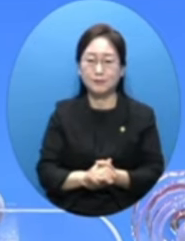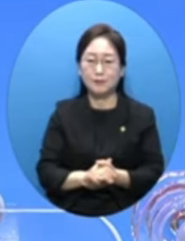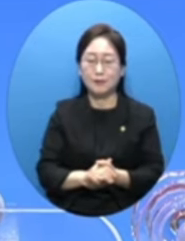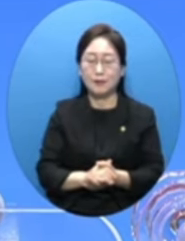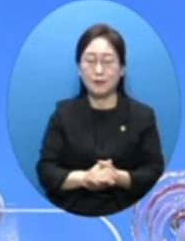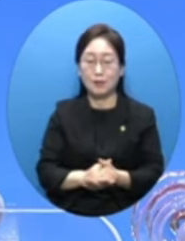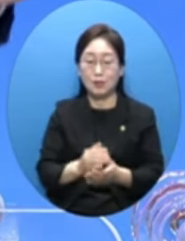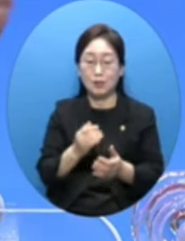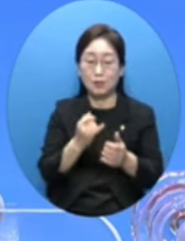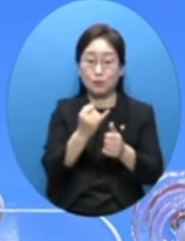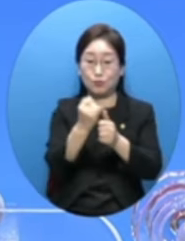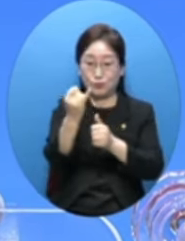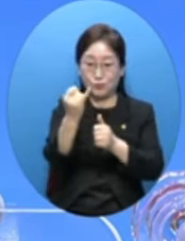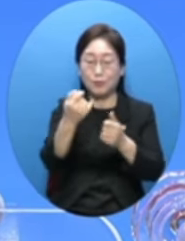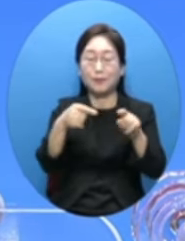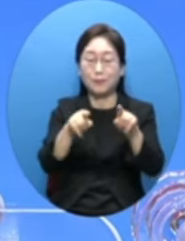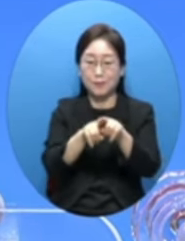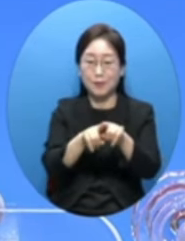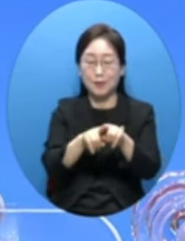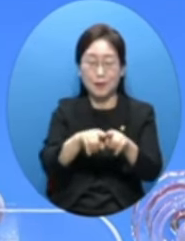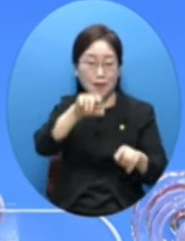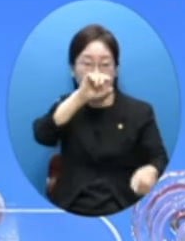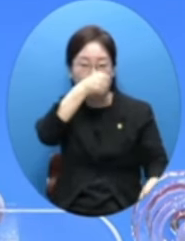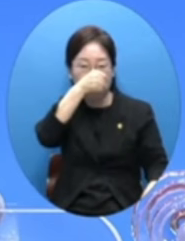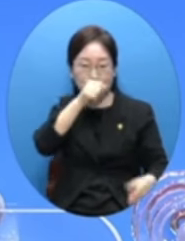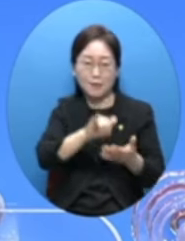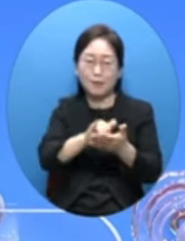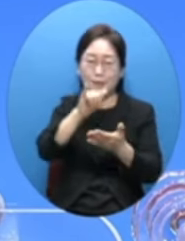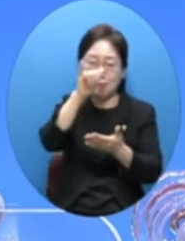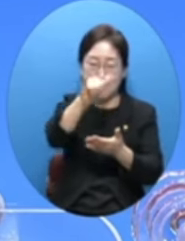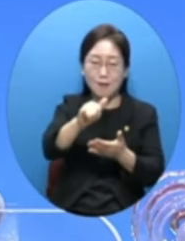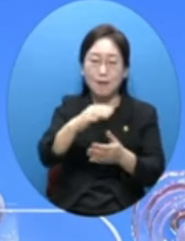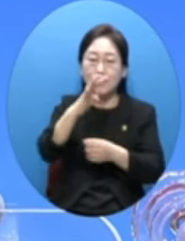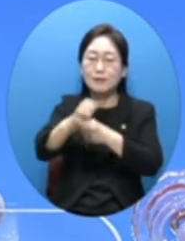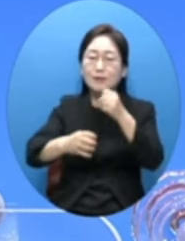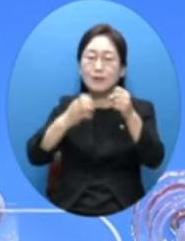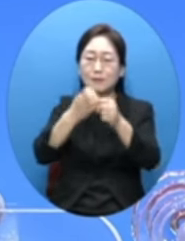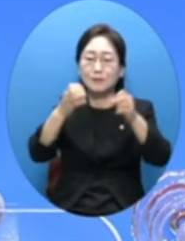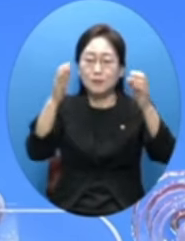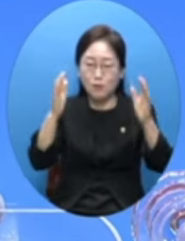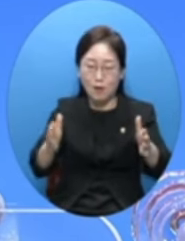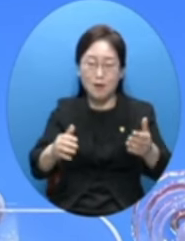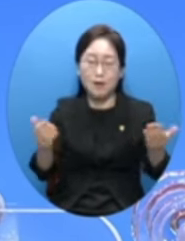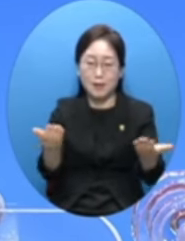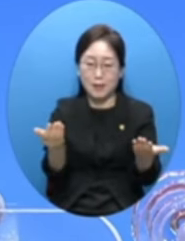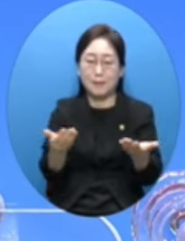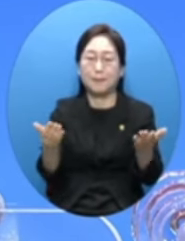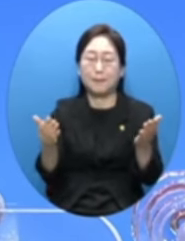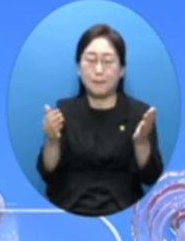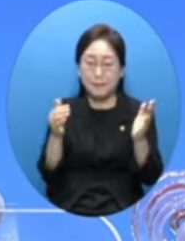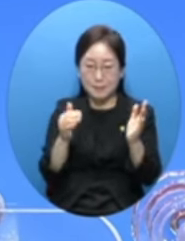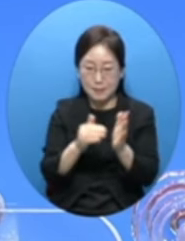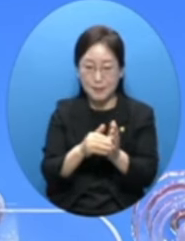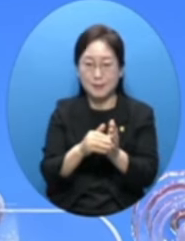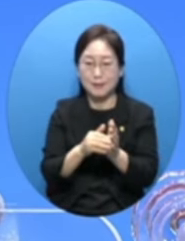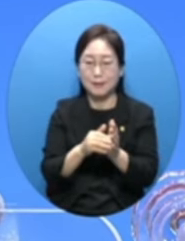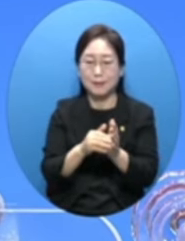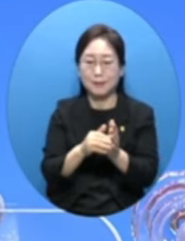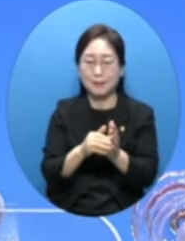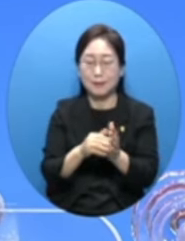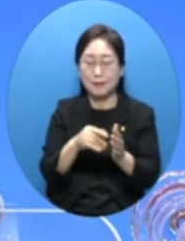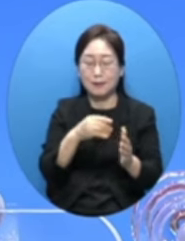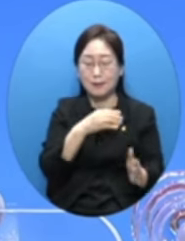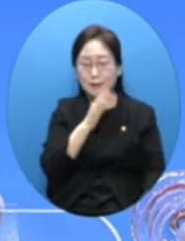사모와 함께 아프리카 가서 40년을 사역하고 이제 나이